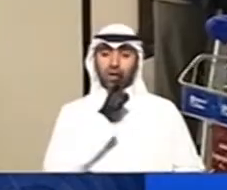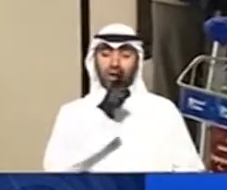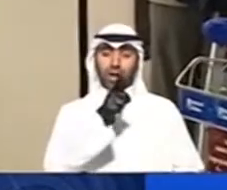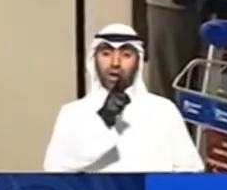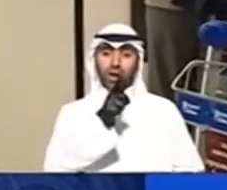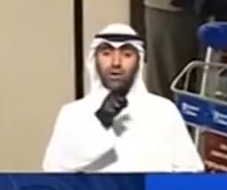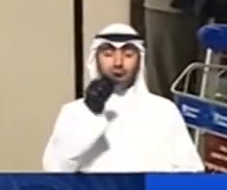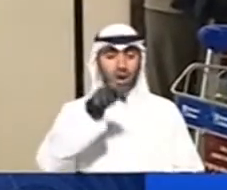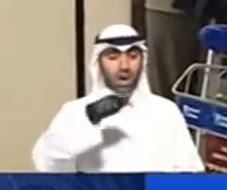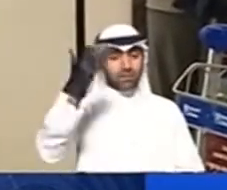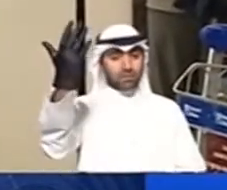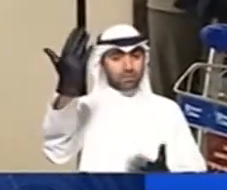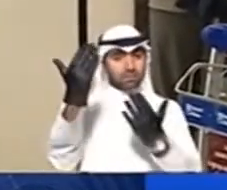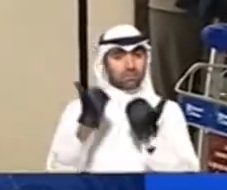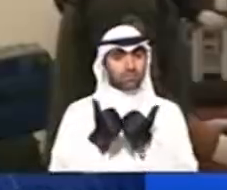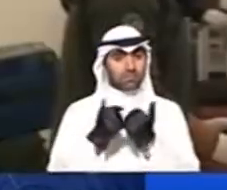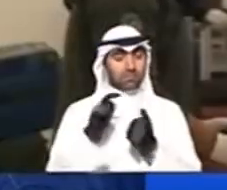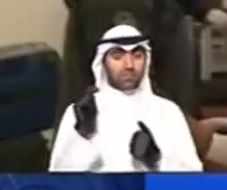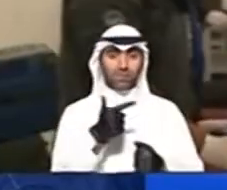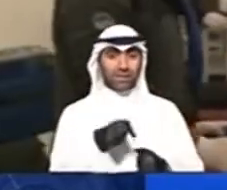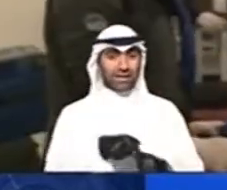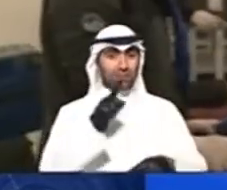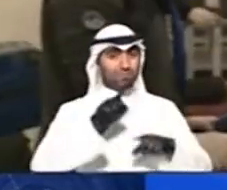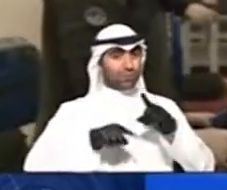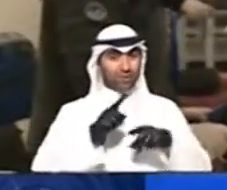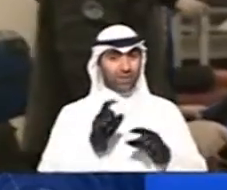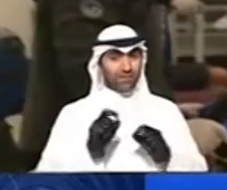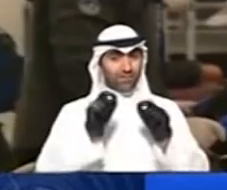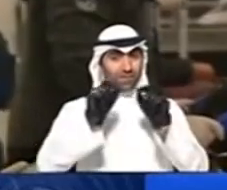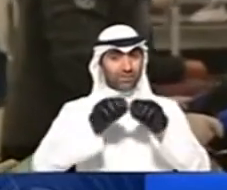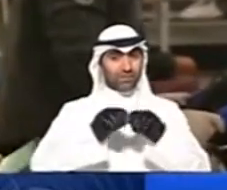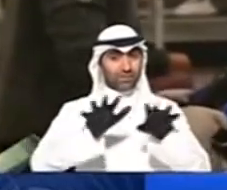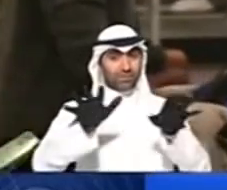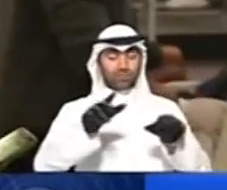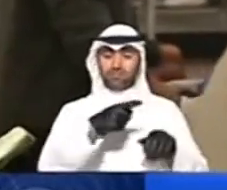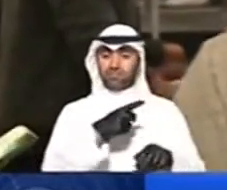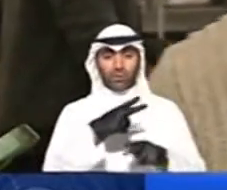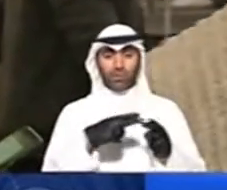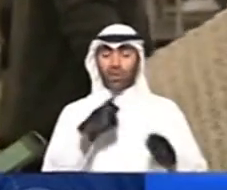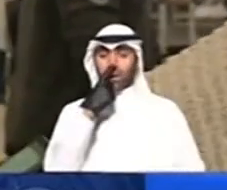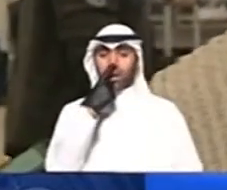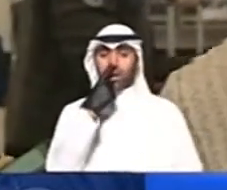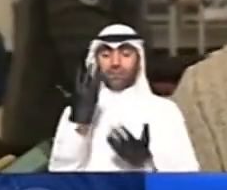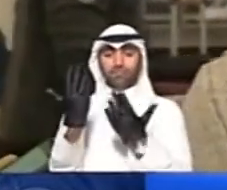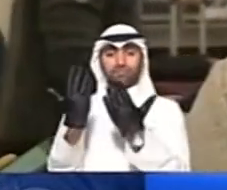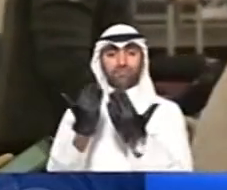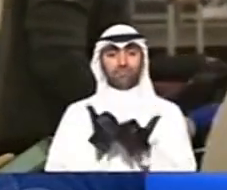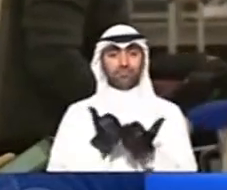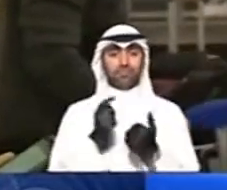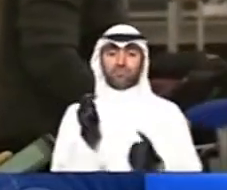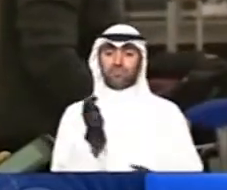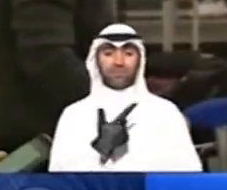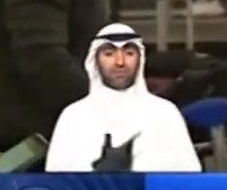ترجعنا بوقت هذا الصعب. عامة الشعب الكويت دائما ممنون لصاحب